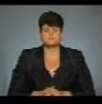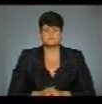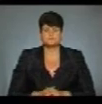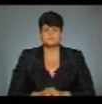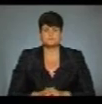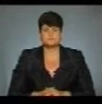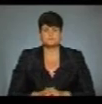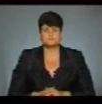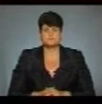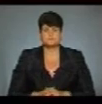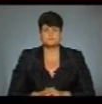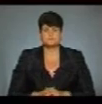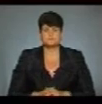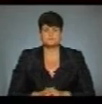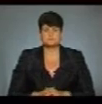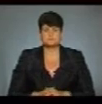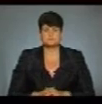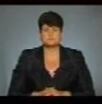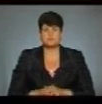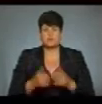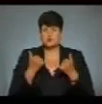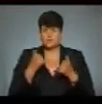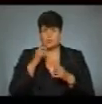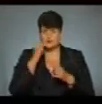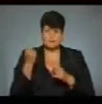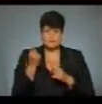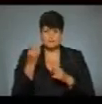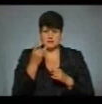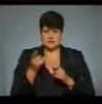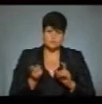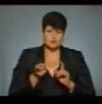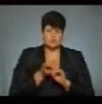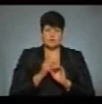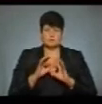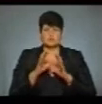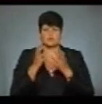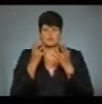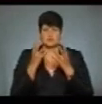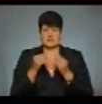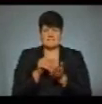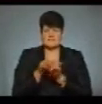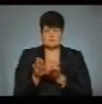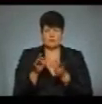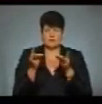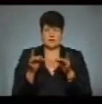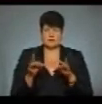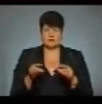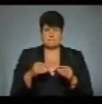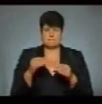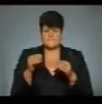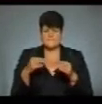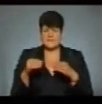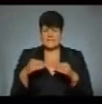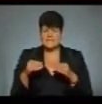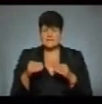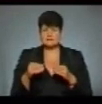Андрій Бодак. Новини. Сьогодні Україна вперше долучилася до Міжнародного дня відмови від поліетиленових пакетів.